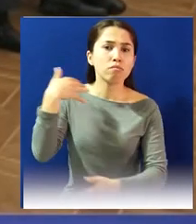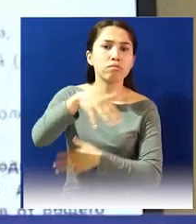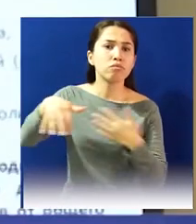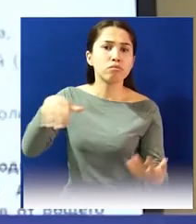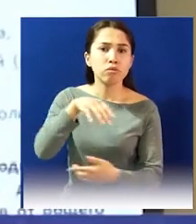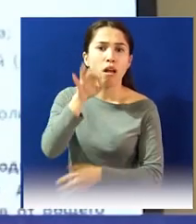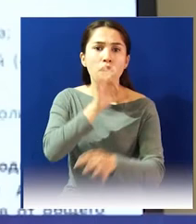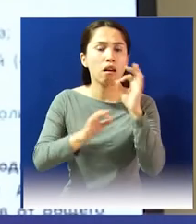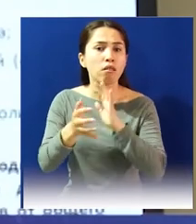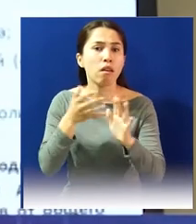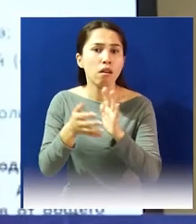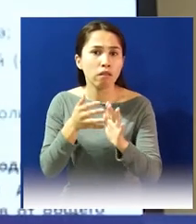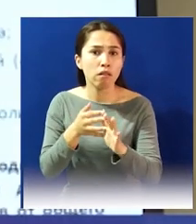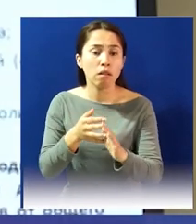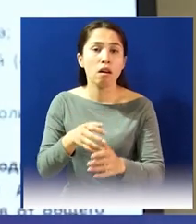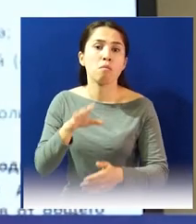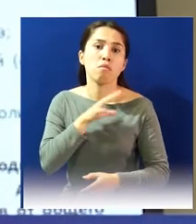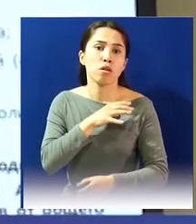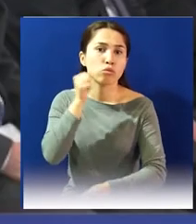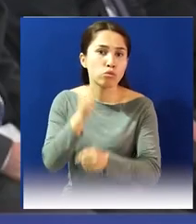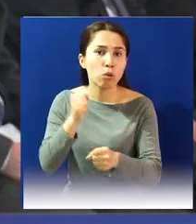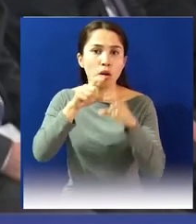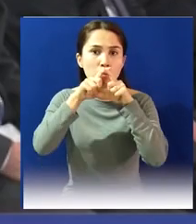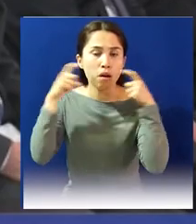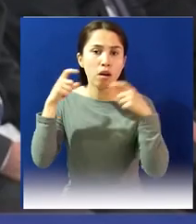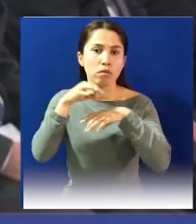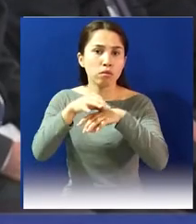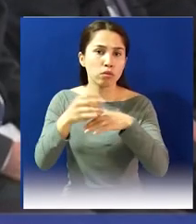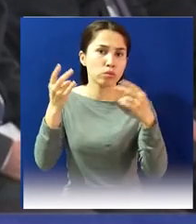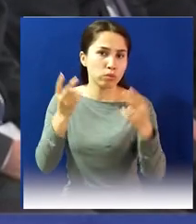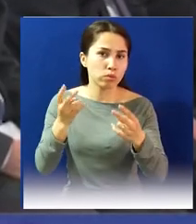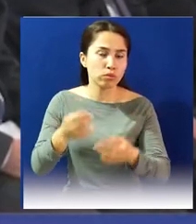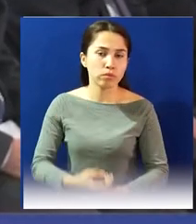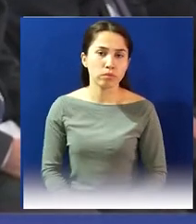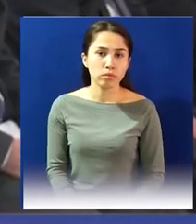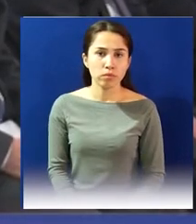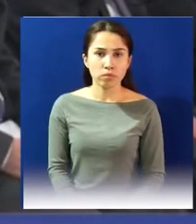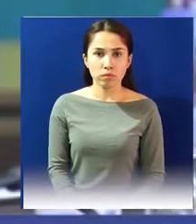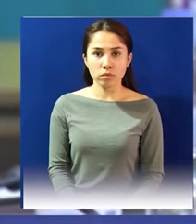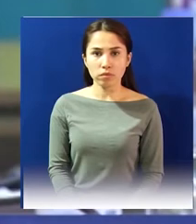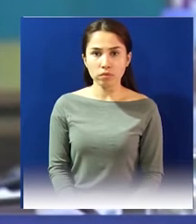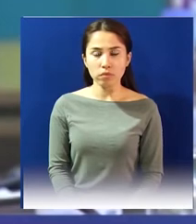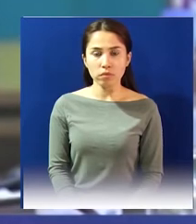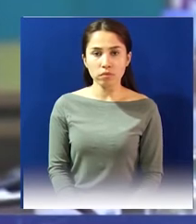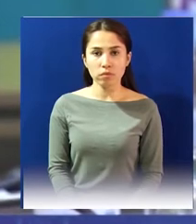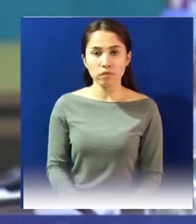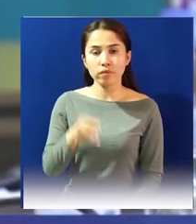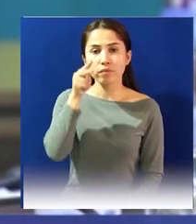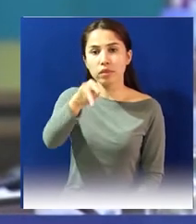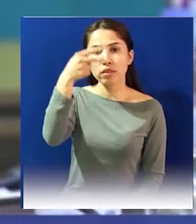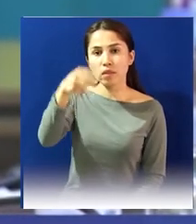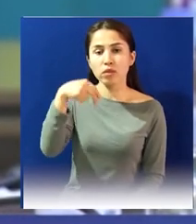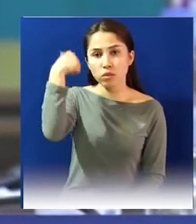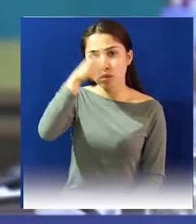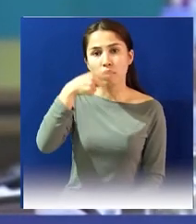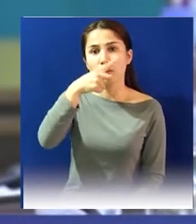парламенттік оппозиция секілді ұғым енгізіліп, партиялық тізімдерде әйелдер мен жастарға арналған 30% квота анықталып отыр. Бердібек Сапарбаев бақылаушыларға қолайлы